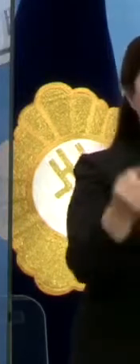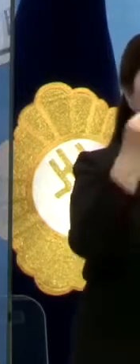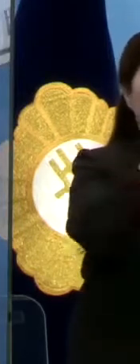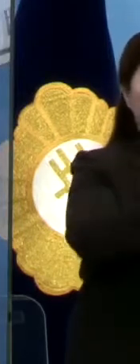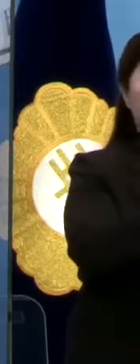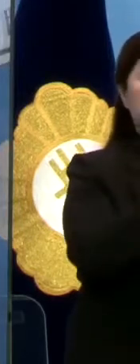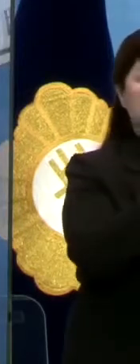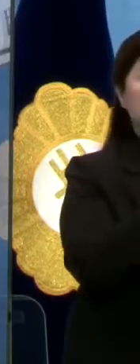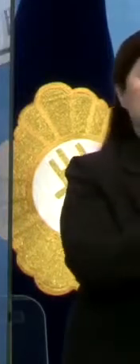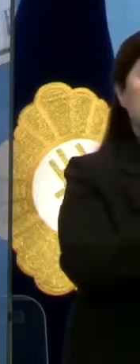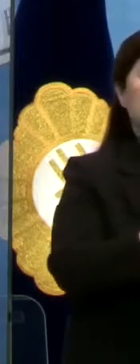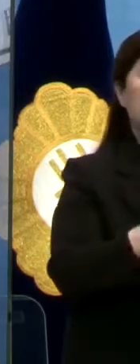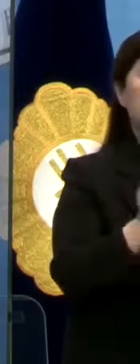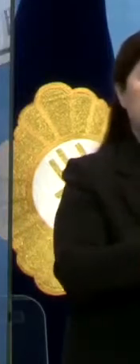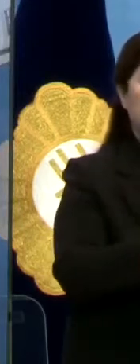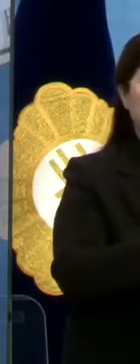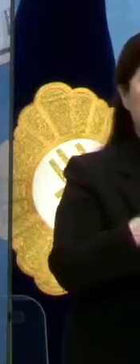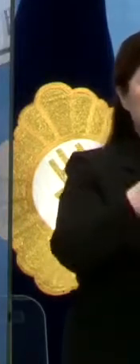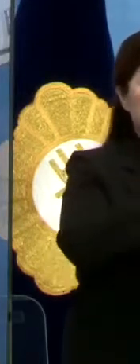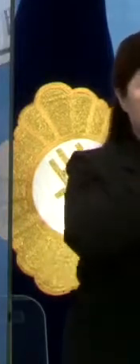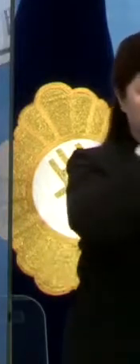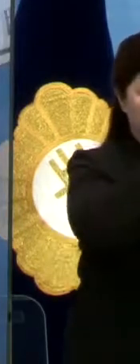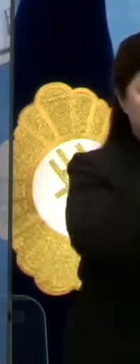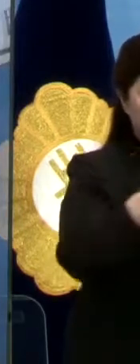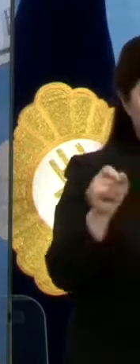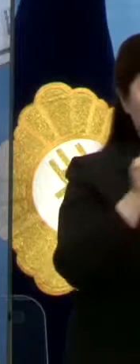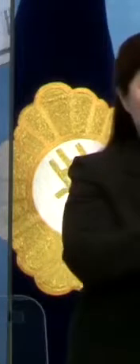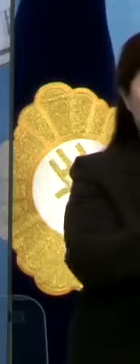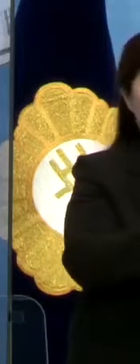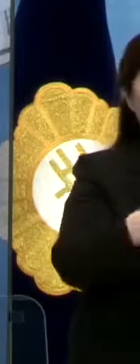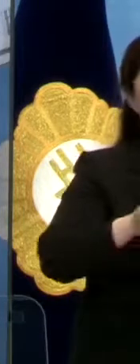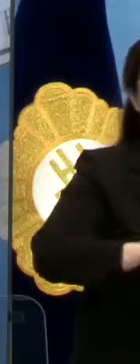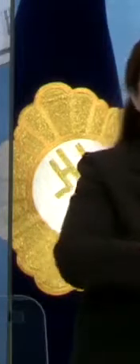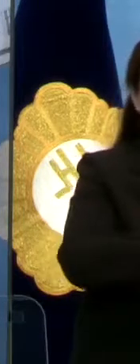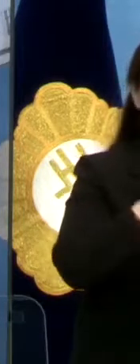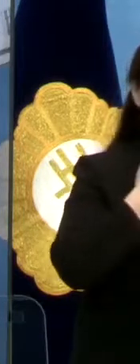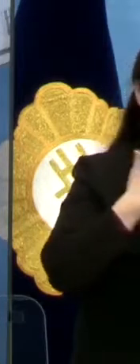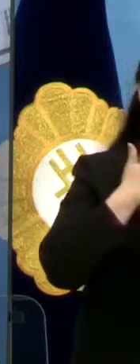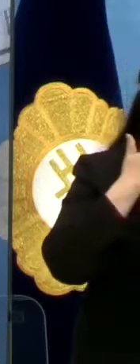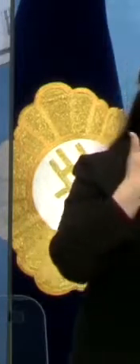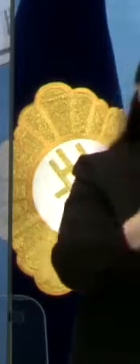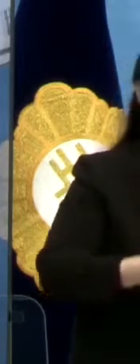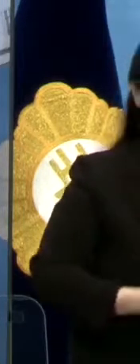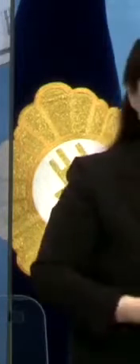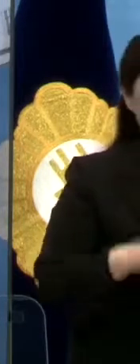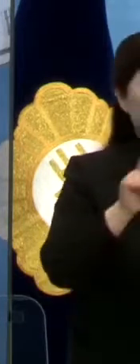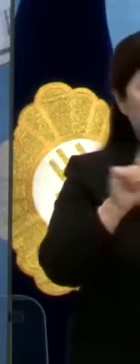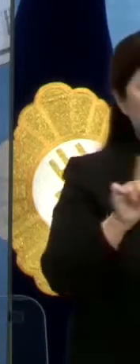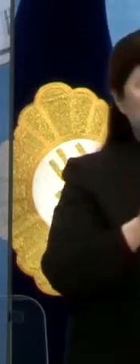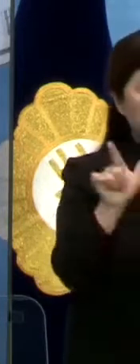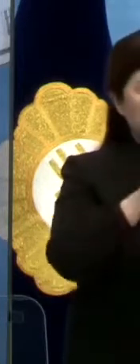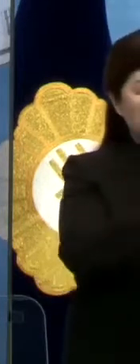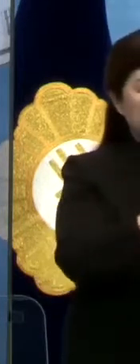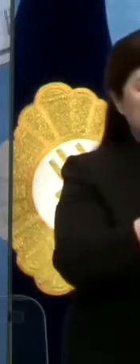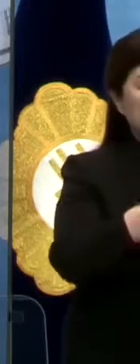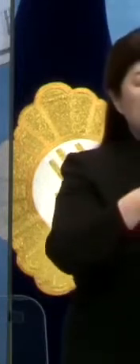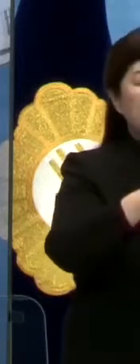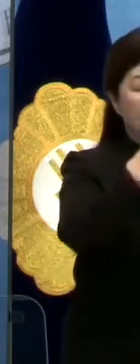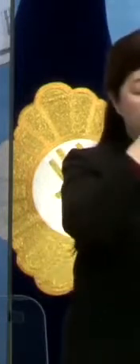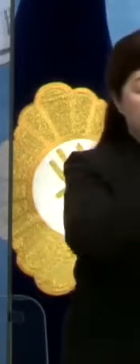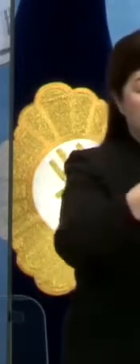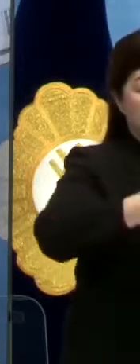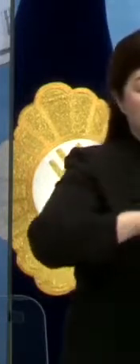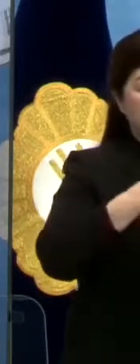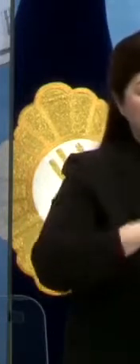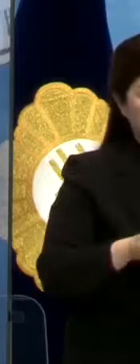되었다. 당시 환자 자녀에게도 사랑과 헌신을 다했고 오늘날 그 자녀들은